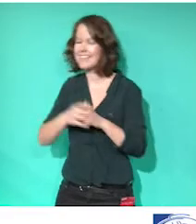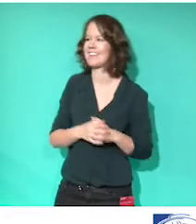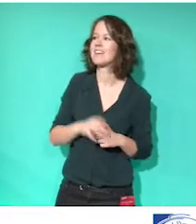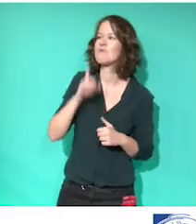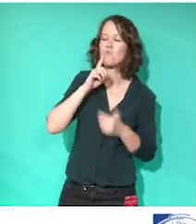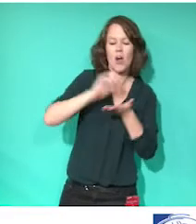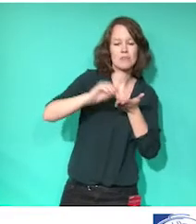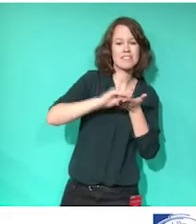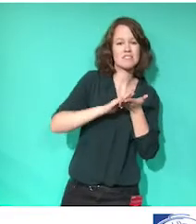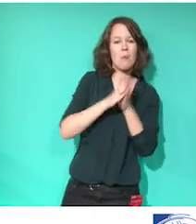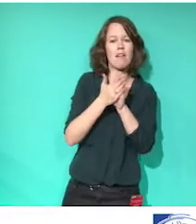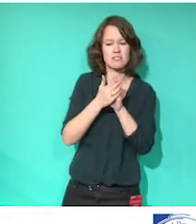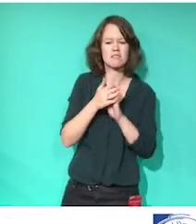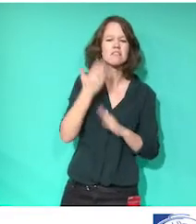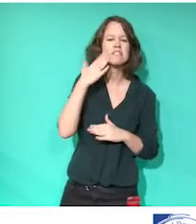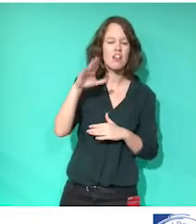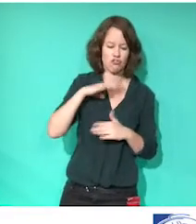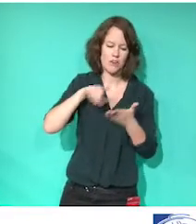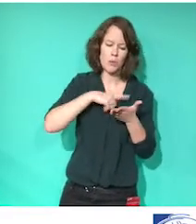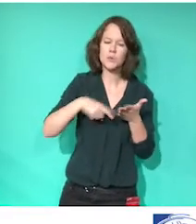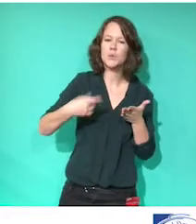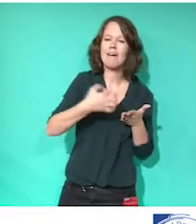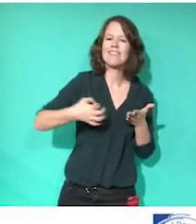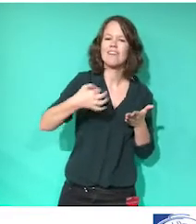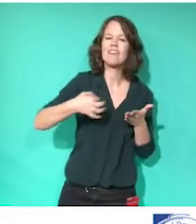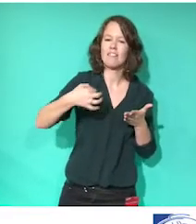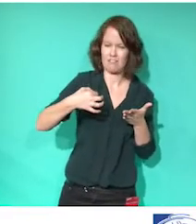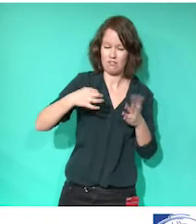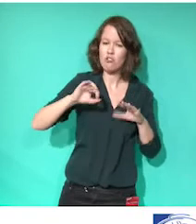autruche » et « metteuse » par « menteuse ».